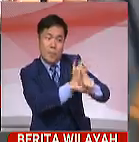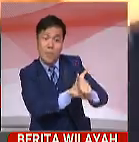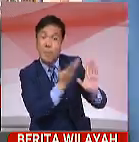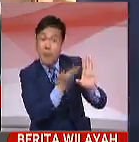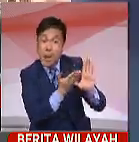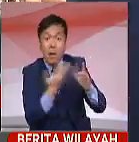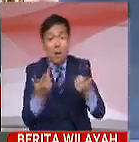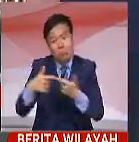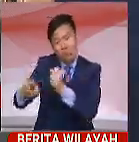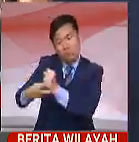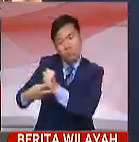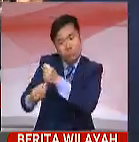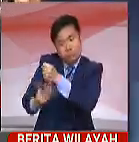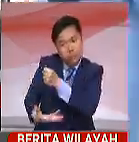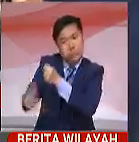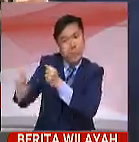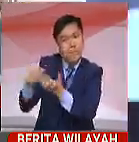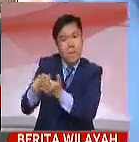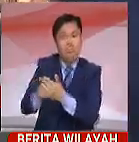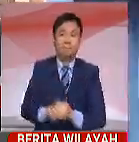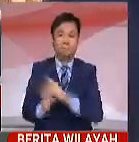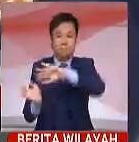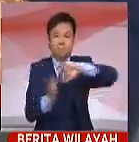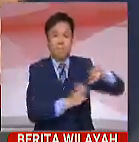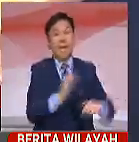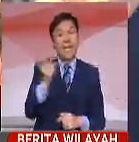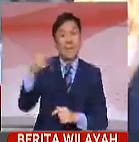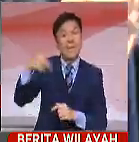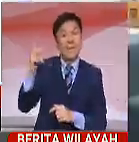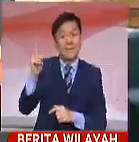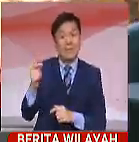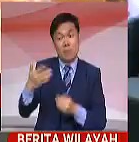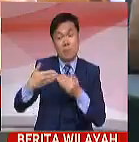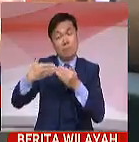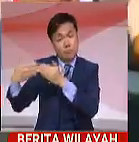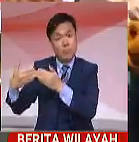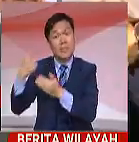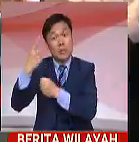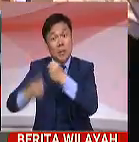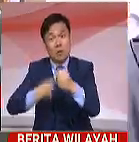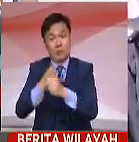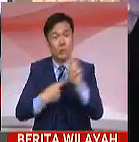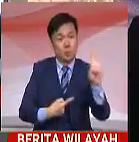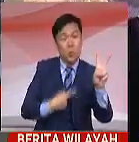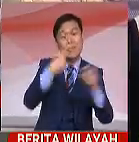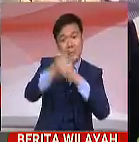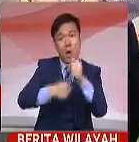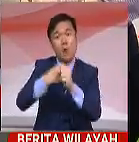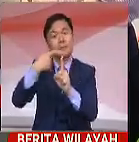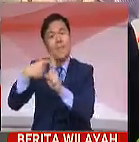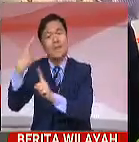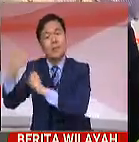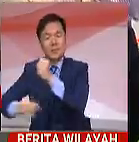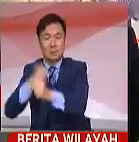sebagainya. KPKT juga bercadang memberi tempoh lanjutan setahun kepada pemohon sekiranya mereka